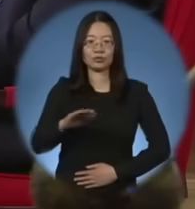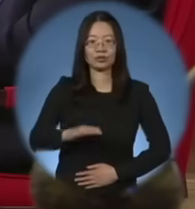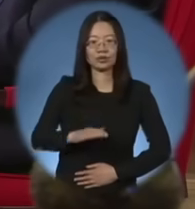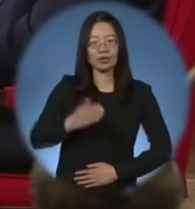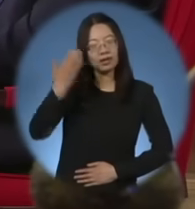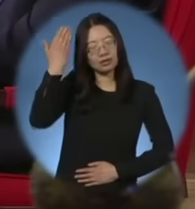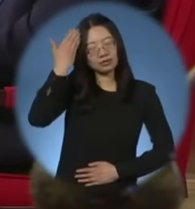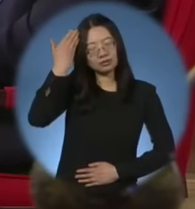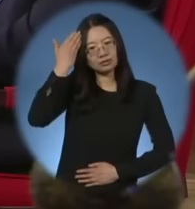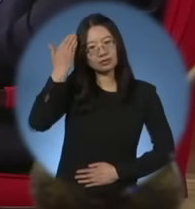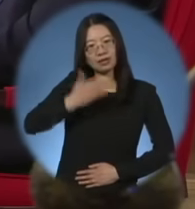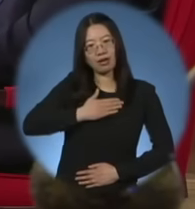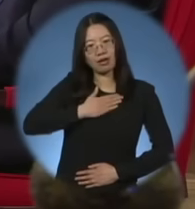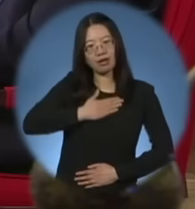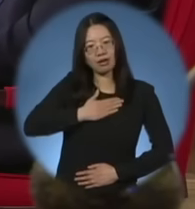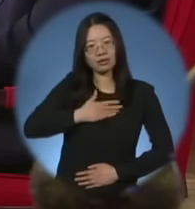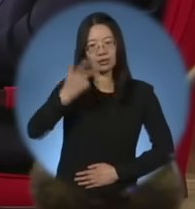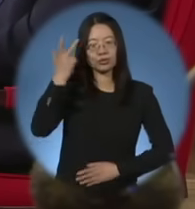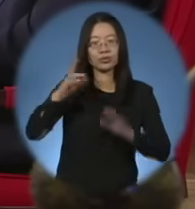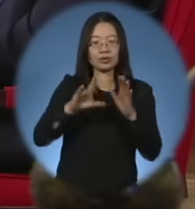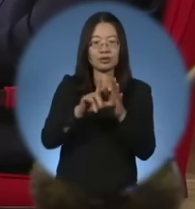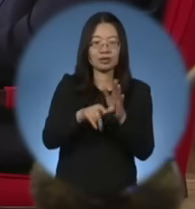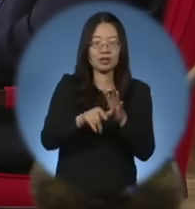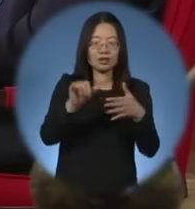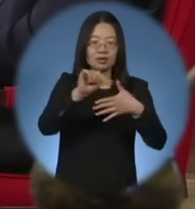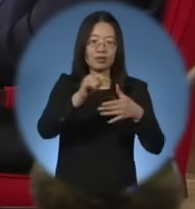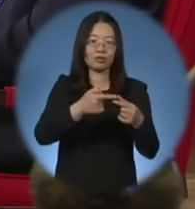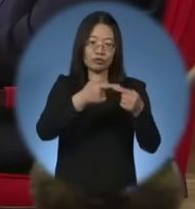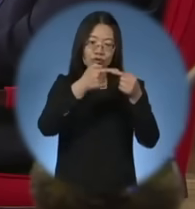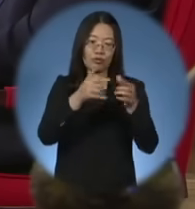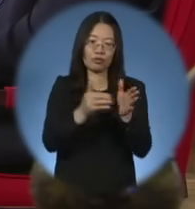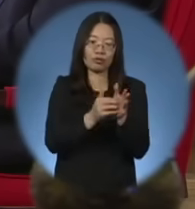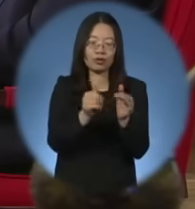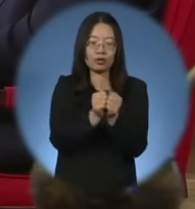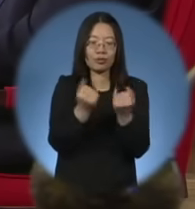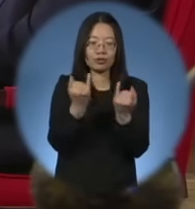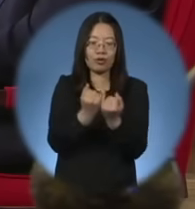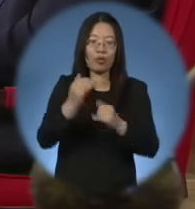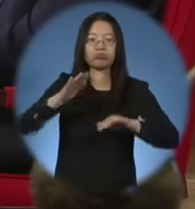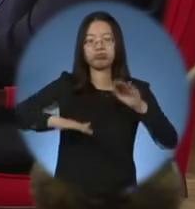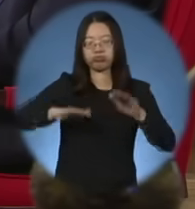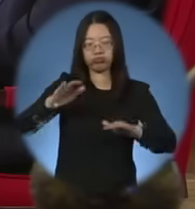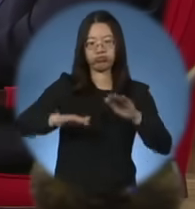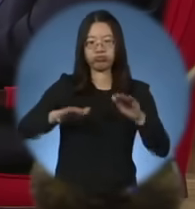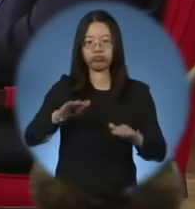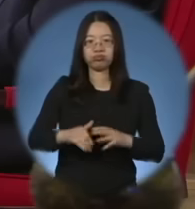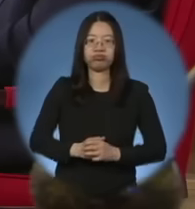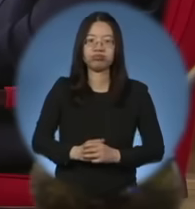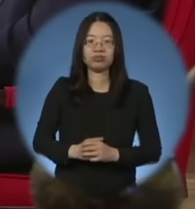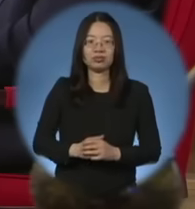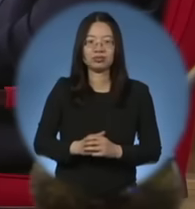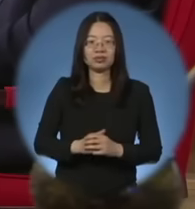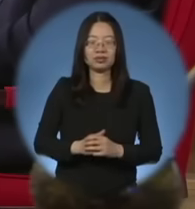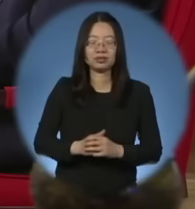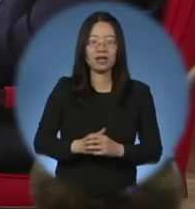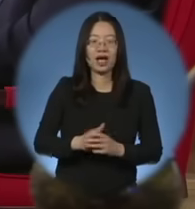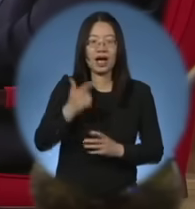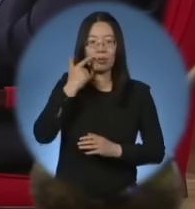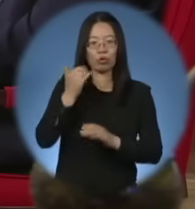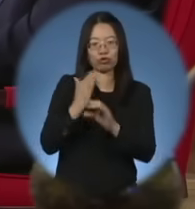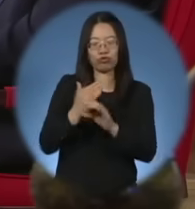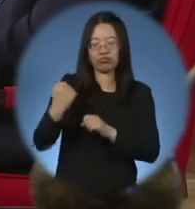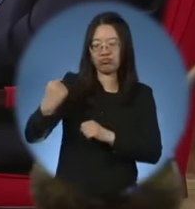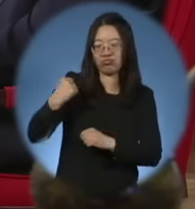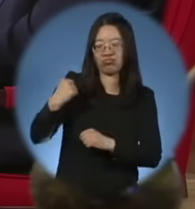우리가 너무나 상식적으로 알고 있는 조선시대는 장남 우선이었고 남녀 불평등 했고 가부장제가